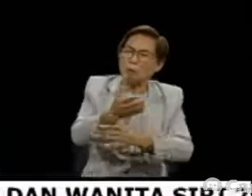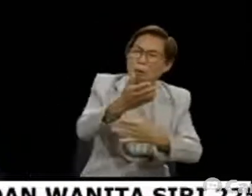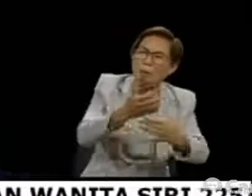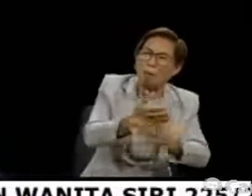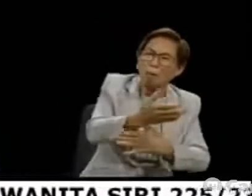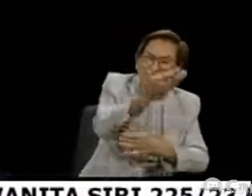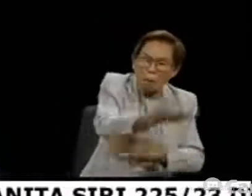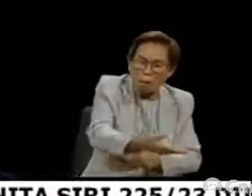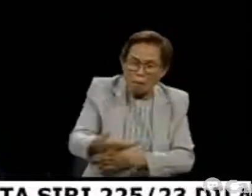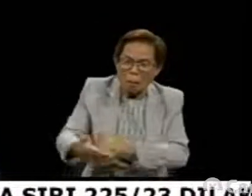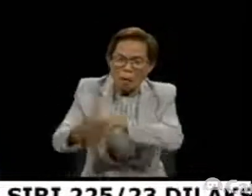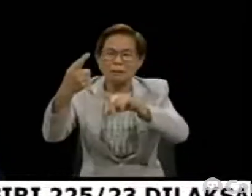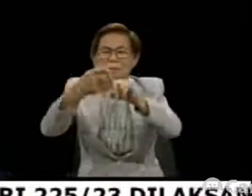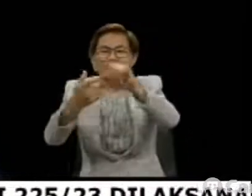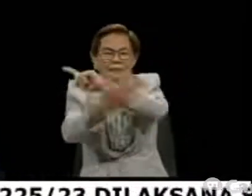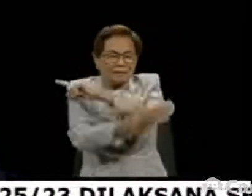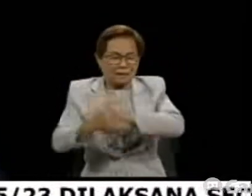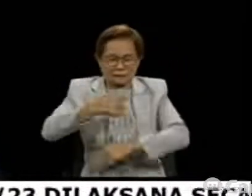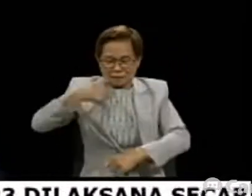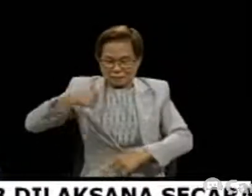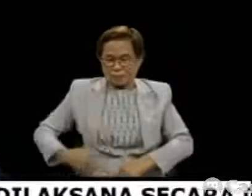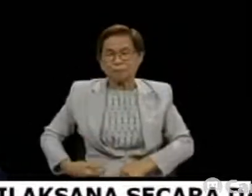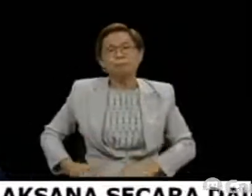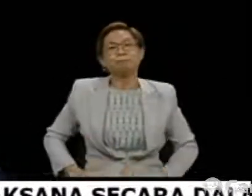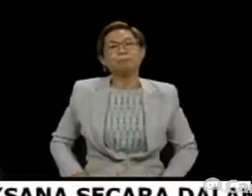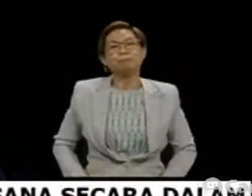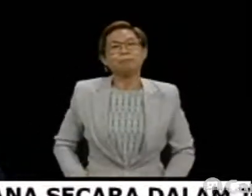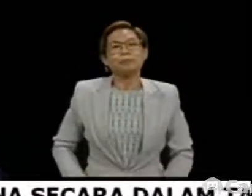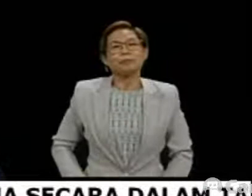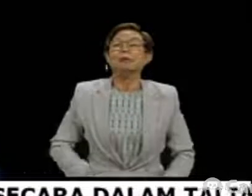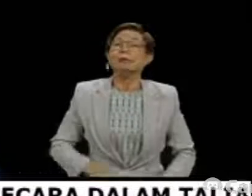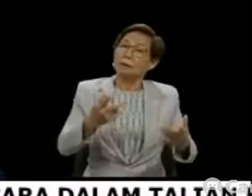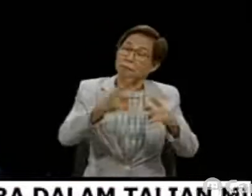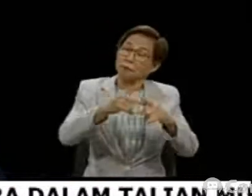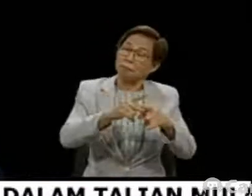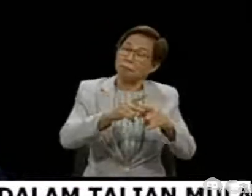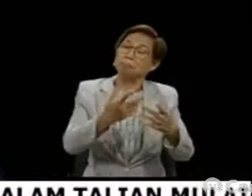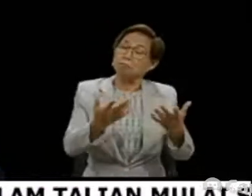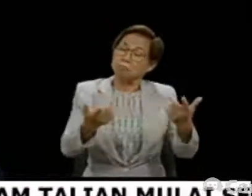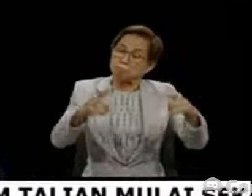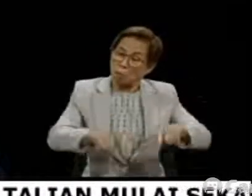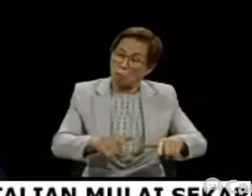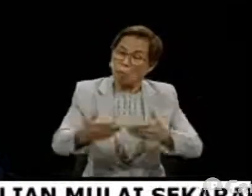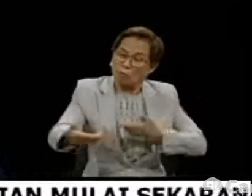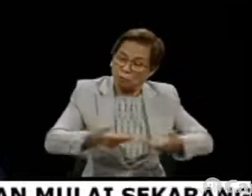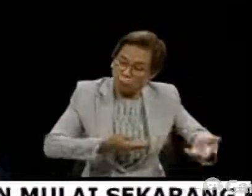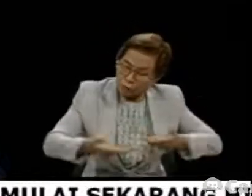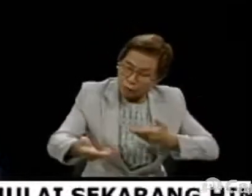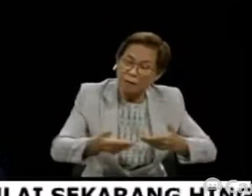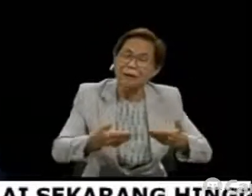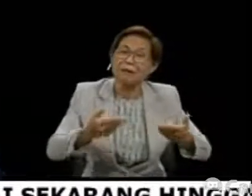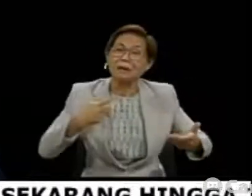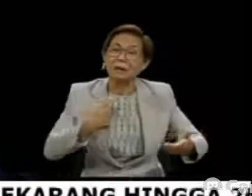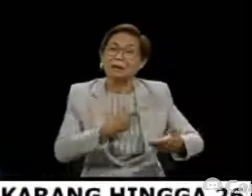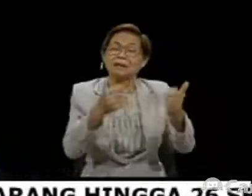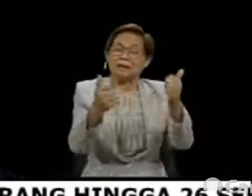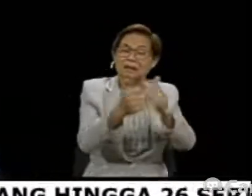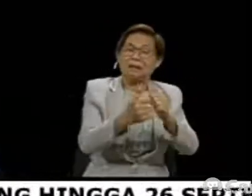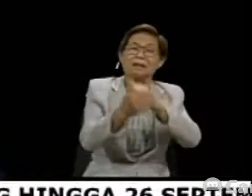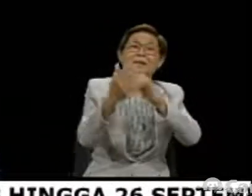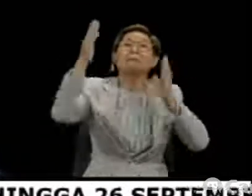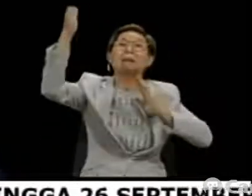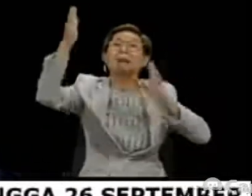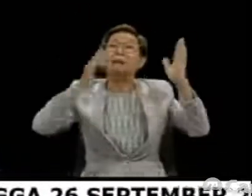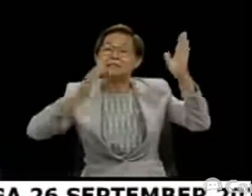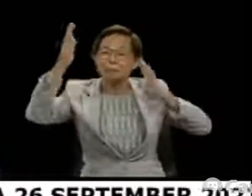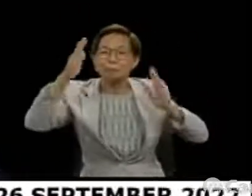bakalan dan gym Tenggara Cina alat penting kepada atrix kita Ia adalah negara Peter besar atlet dengan Malaysia